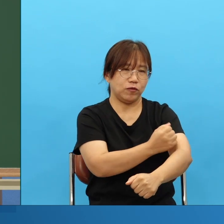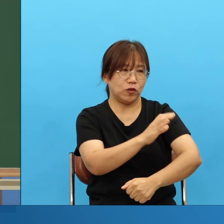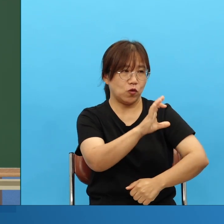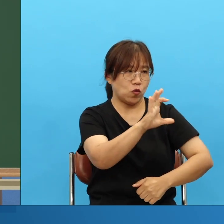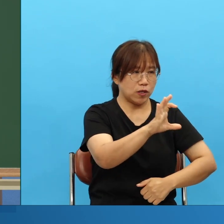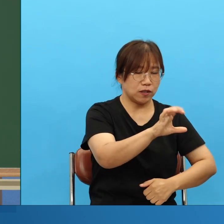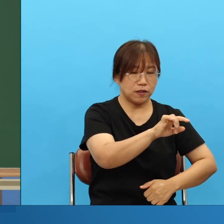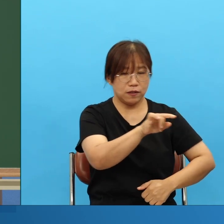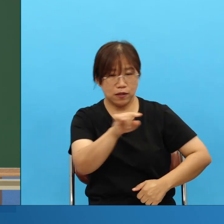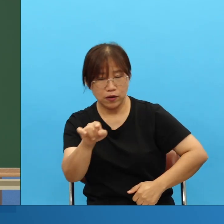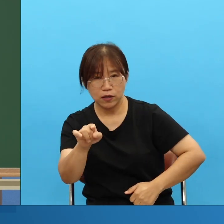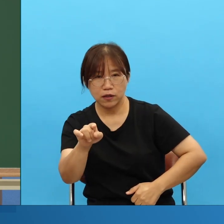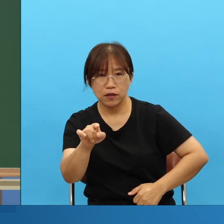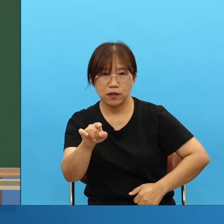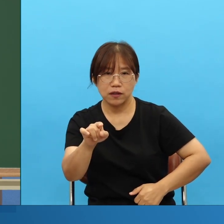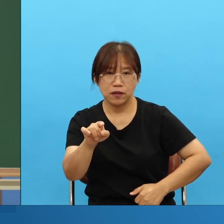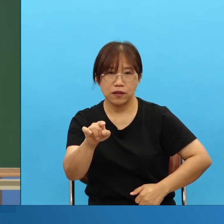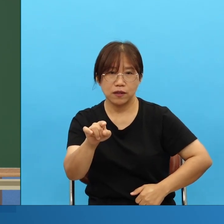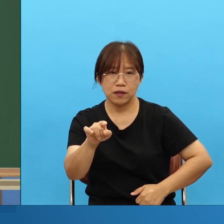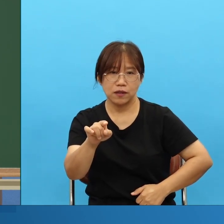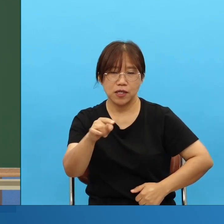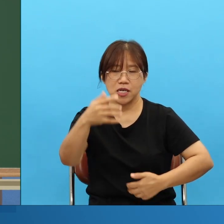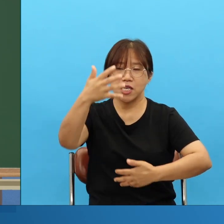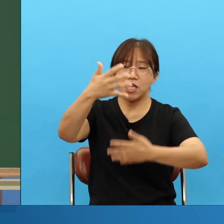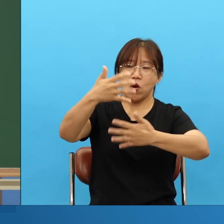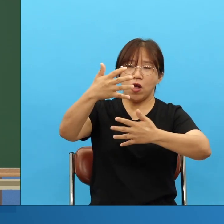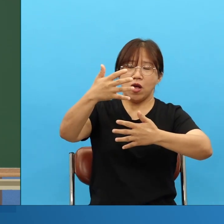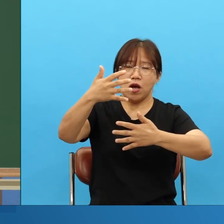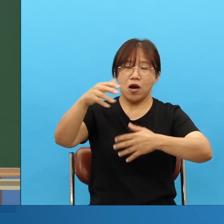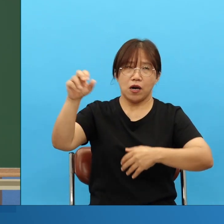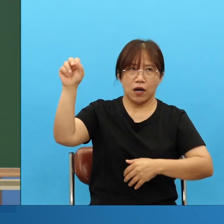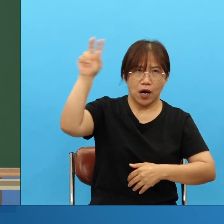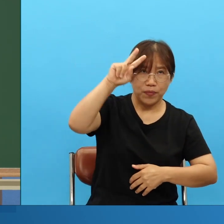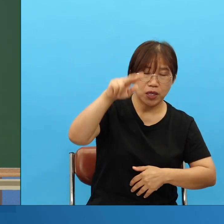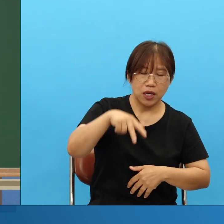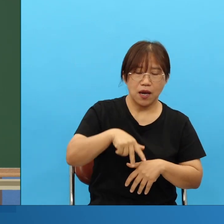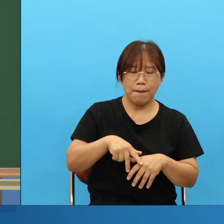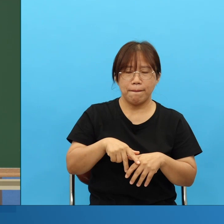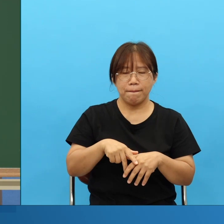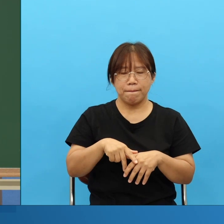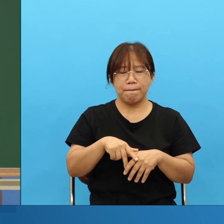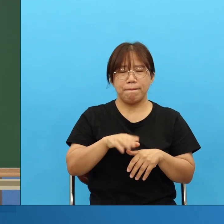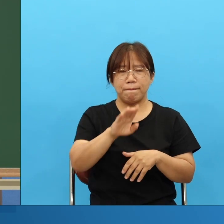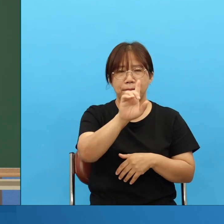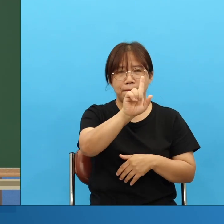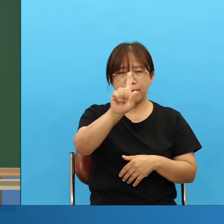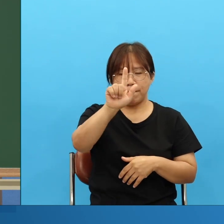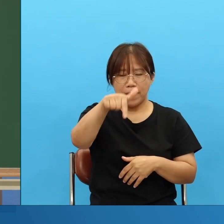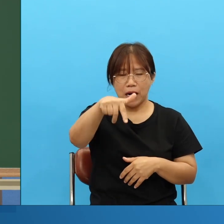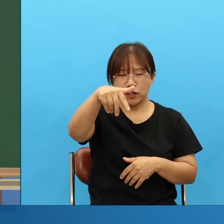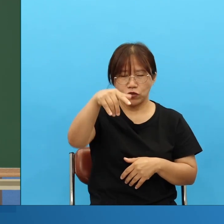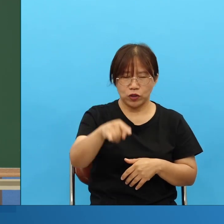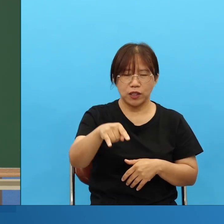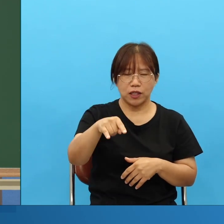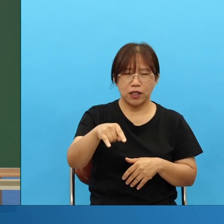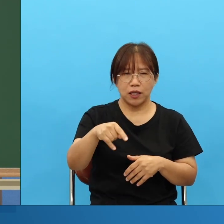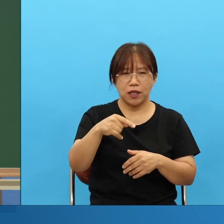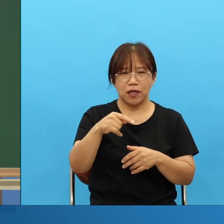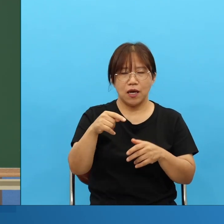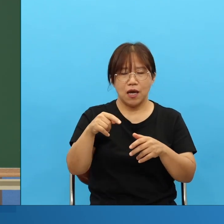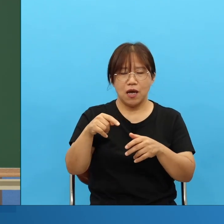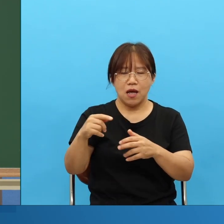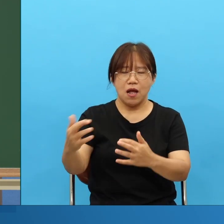영화를 즐기려고 나오는데 박쥐가 확 달라 들어가면 이빨 이래가지고 막 저는 잘 상상이 안